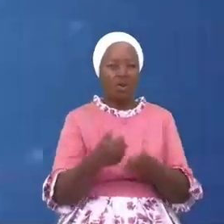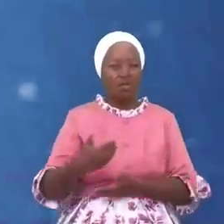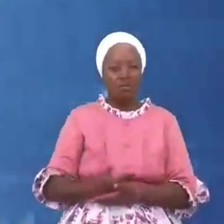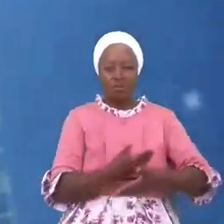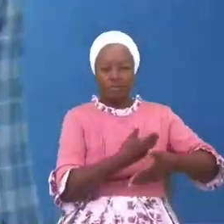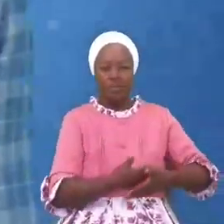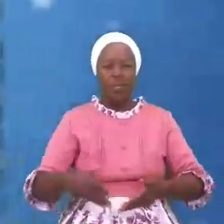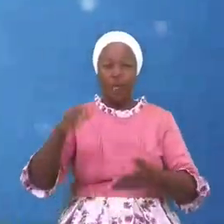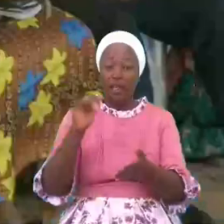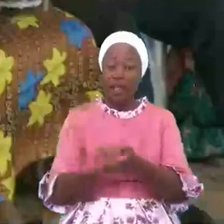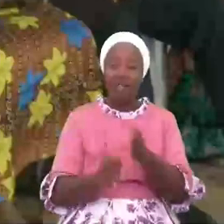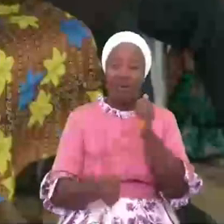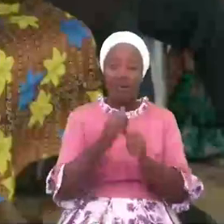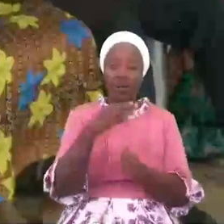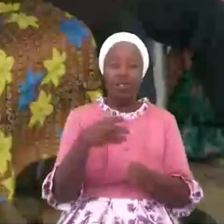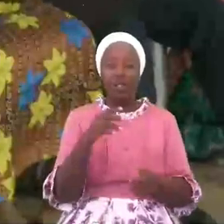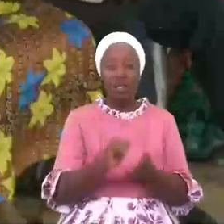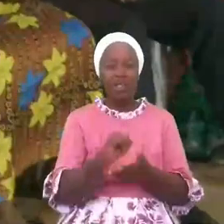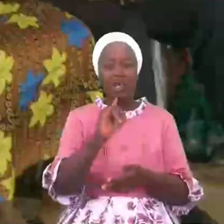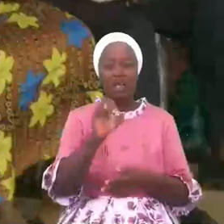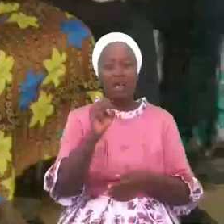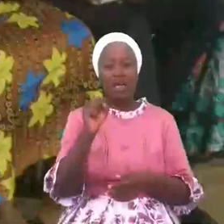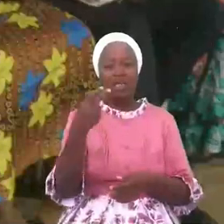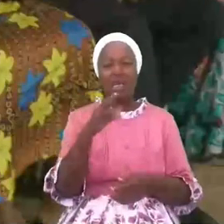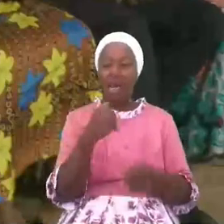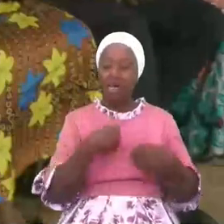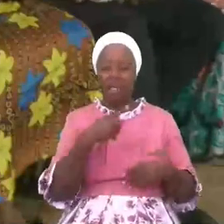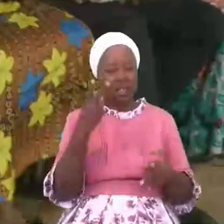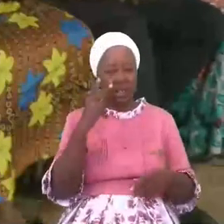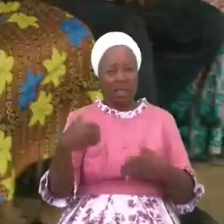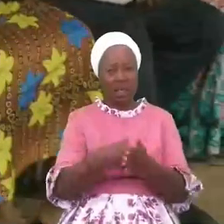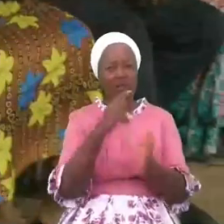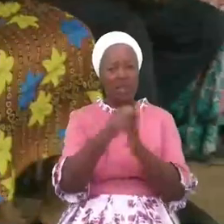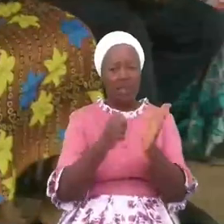Ce que Ésaü a dit, venons dans le Nouveau Testament maintenant. Voyons